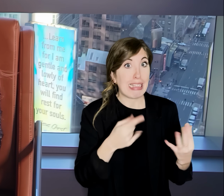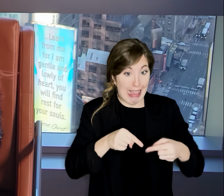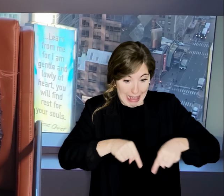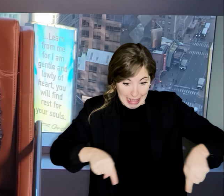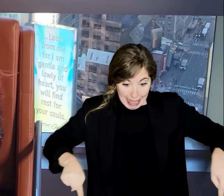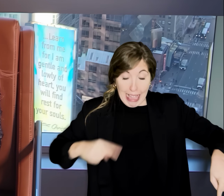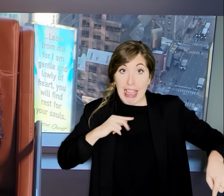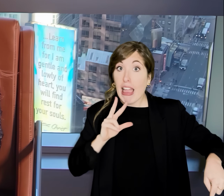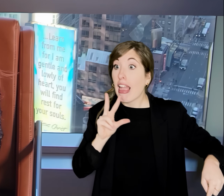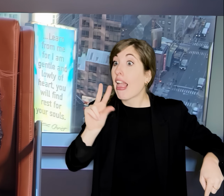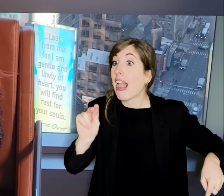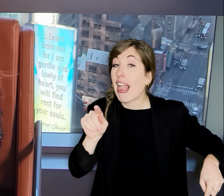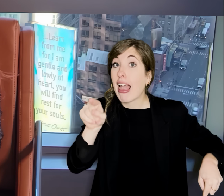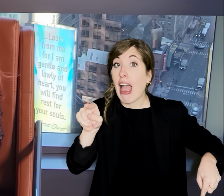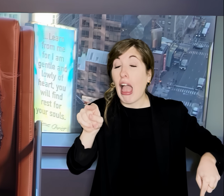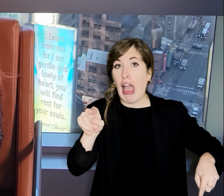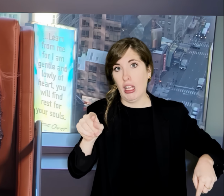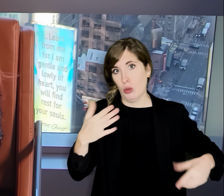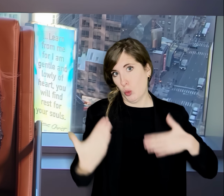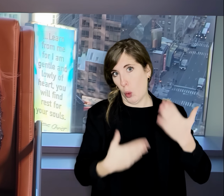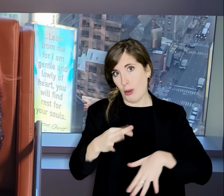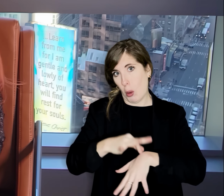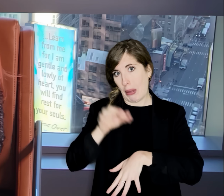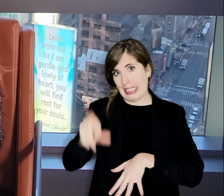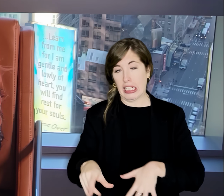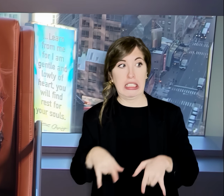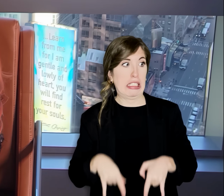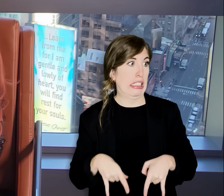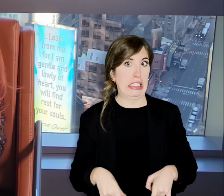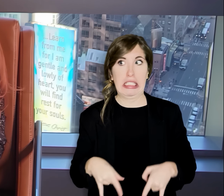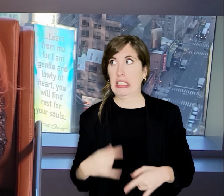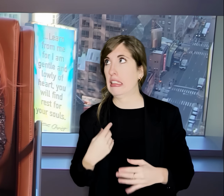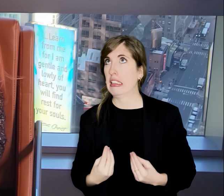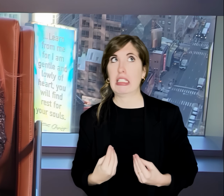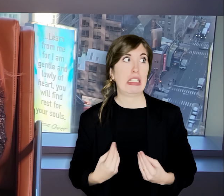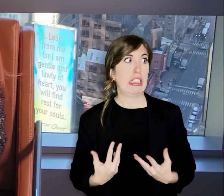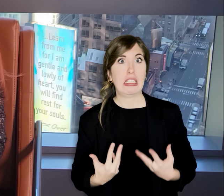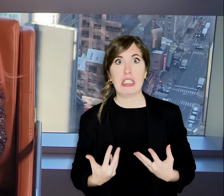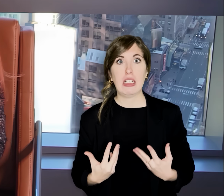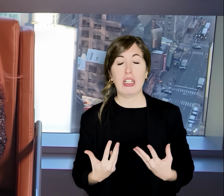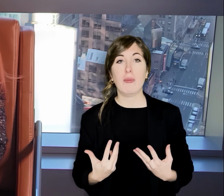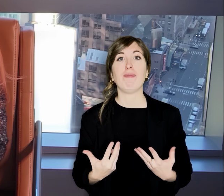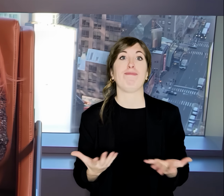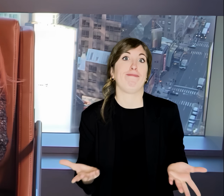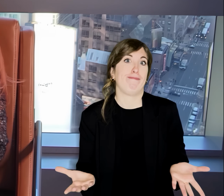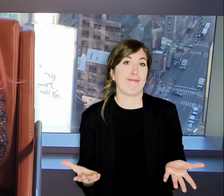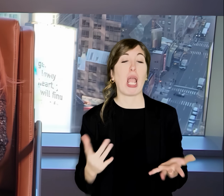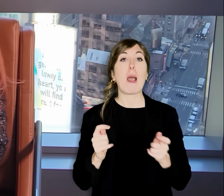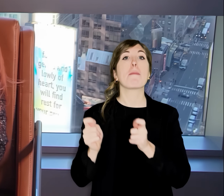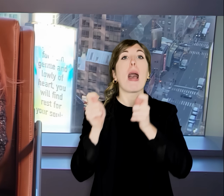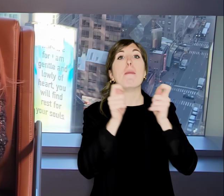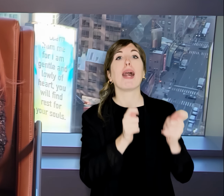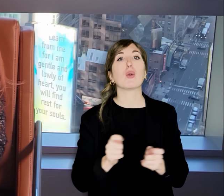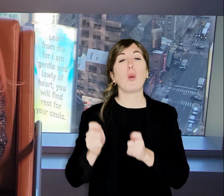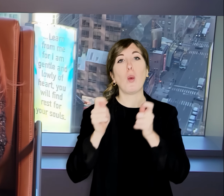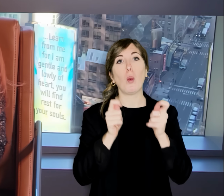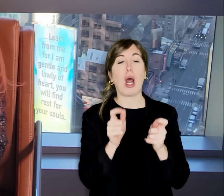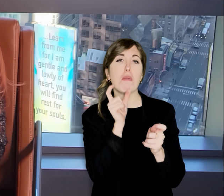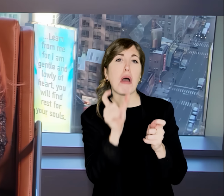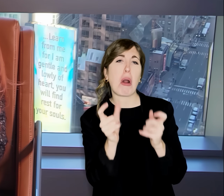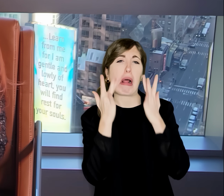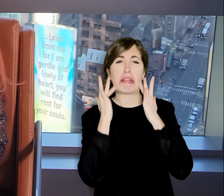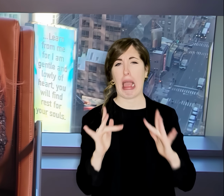genere questo paziente Io penso che tocchi ferro immediatamente perché dice madon Allora mappatura è un termine molto semplice